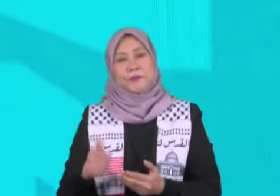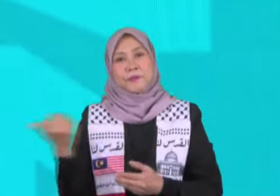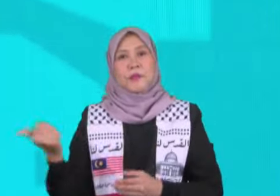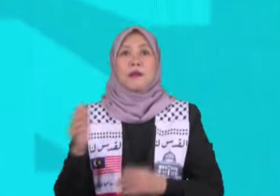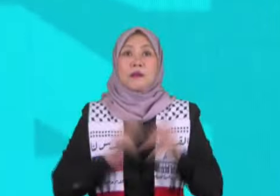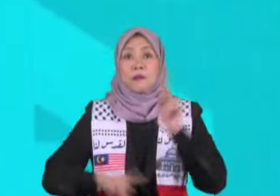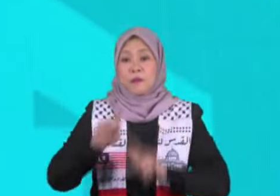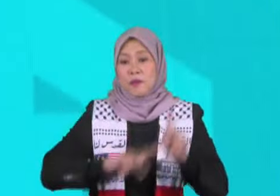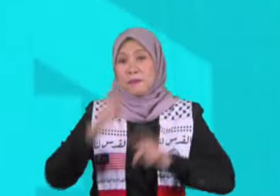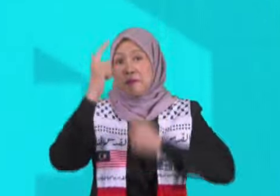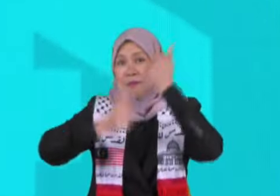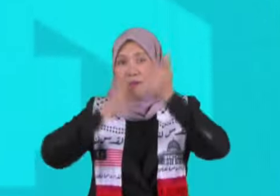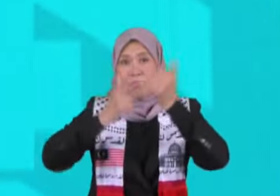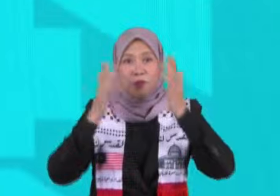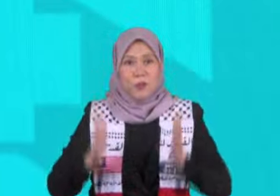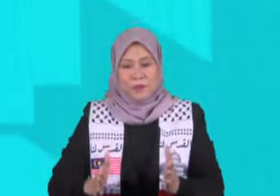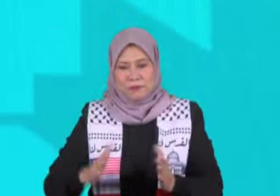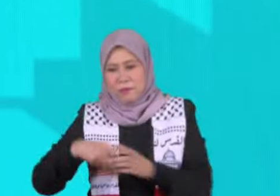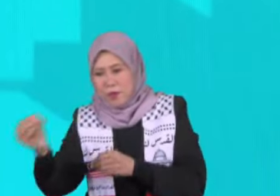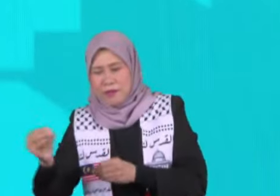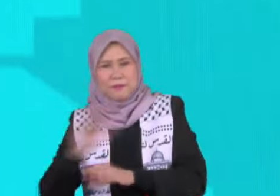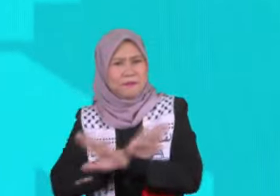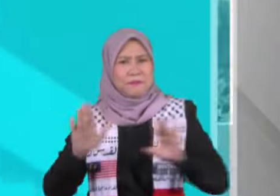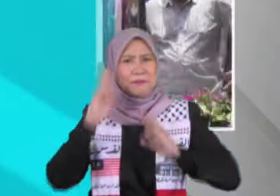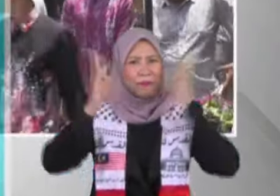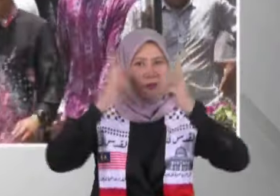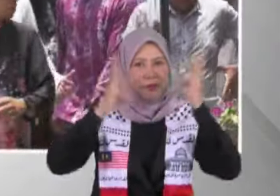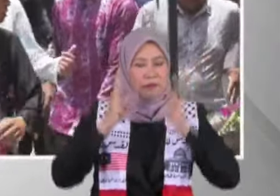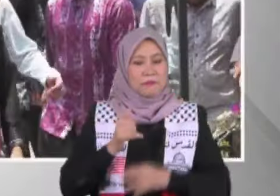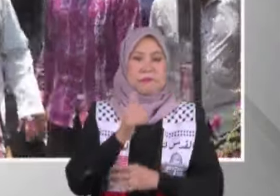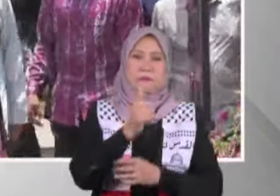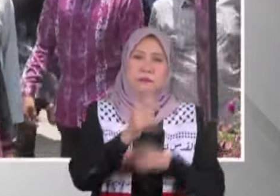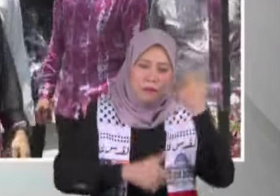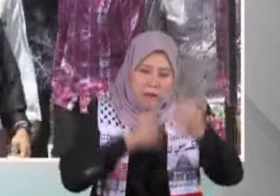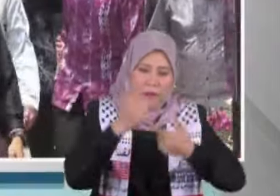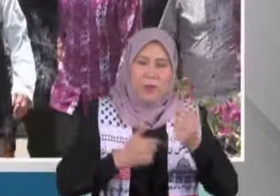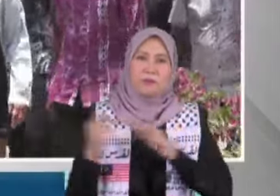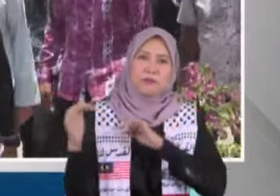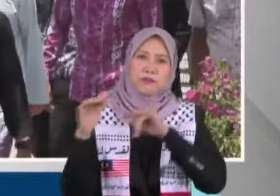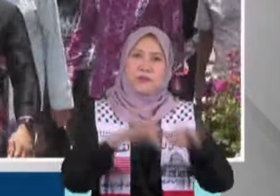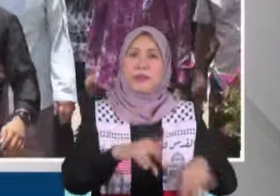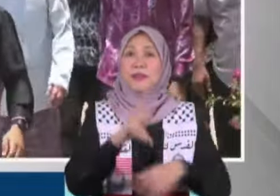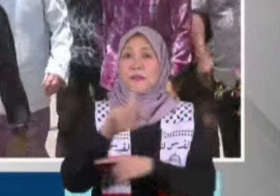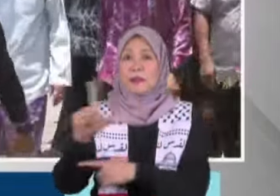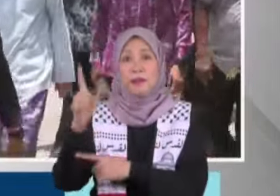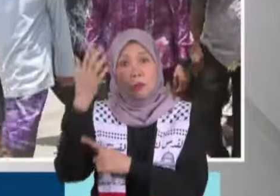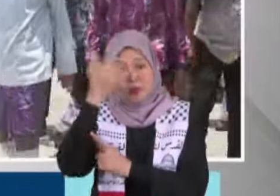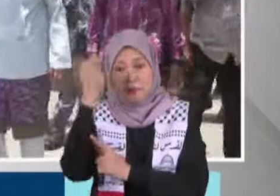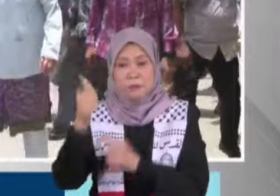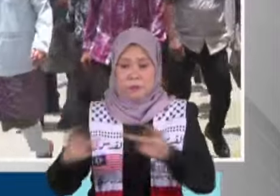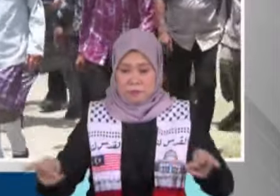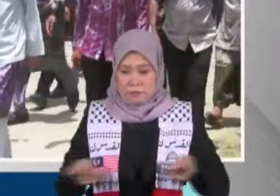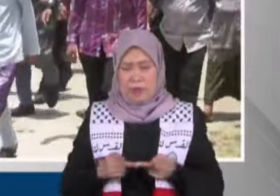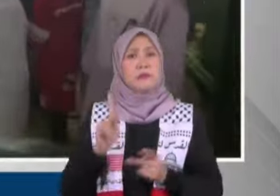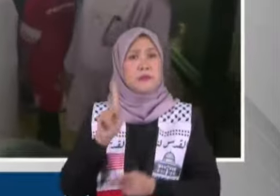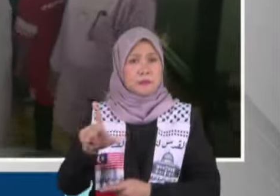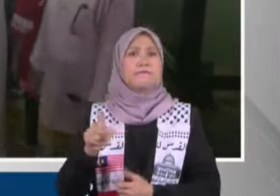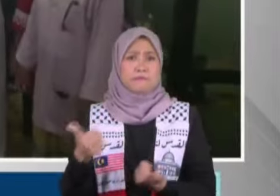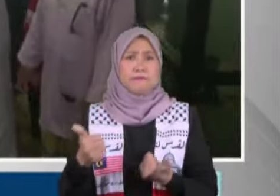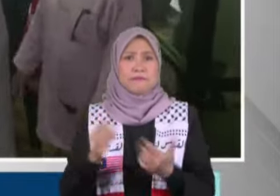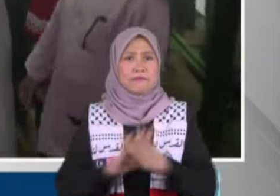Orang ramai dan pelancong asing tidak perlu gusar dan bimbang untuk mengunjungi Kuala Lumpur. Ini kerana kawasan ibu negara masih selamat dan boleh